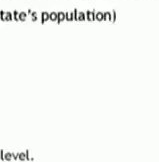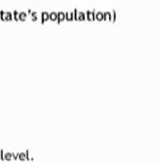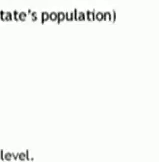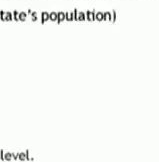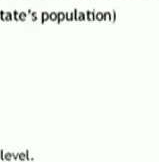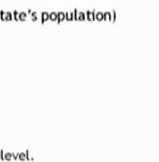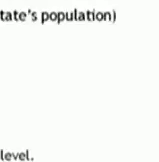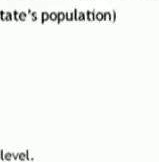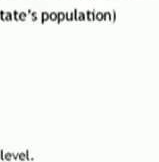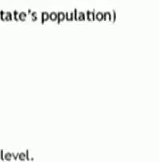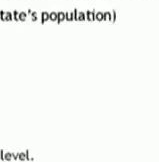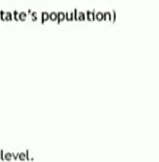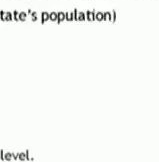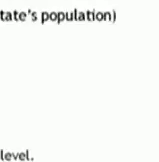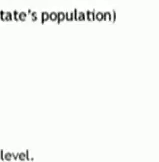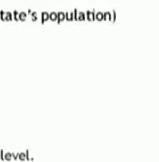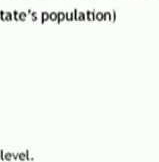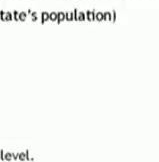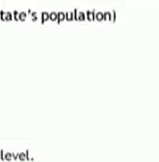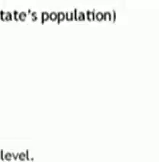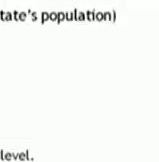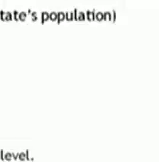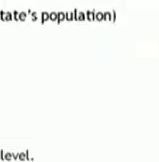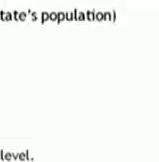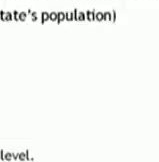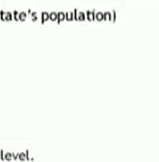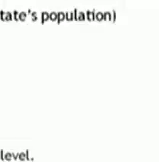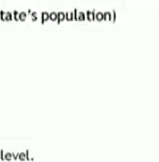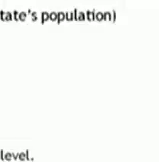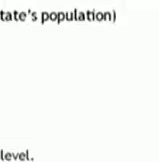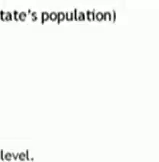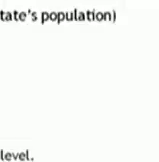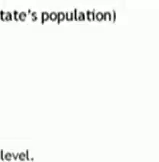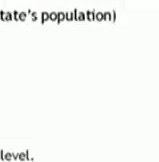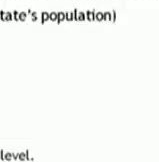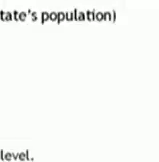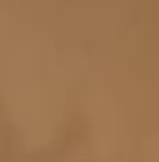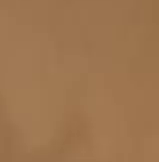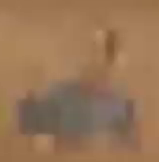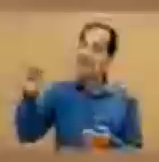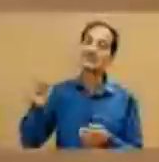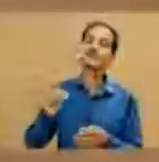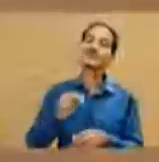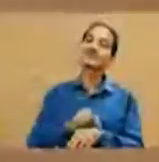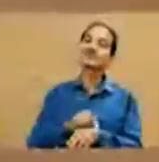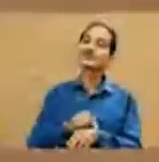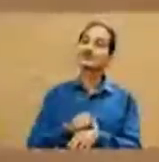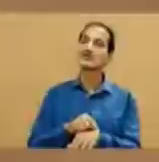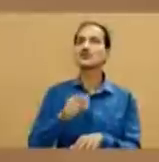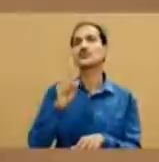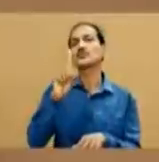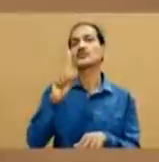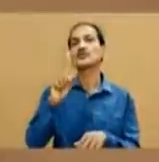ସେଥିରୁ ଯଦି ଆମେ ଚାଉଳ ଟ୍ରାନ୍ସପୋର୍ଟ କରୁଥିଲୁ, ସେ ସମୟରେ ଗୋଟିଏ ବି ଢାବା ଚାଲୁନଥିଲା। ଏସବୁ ଗାଡ଼ିବାଲା